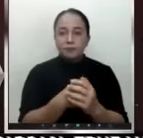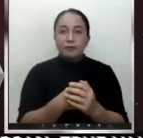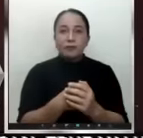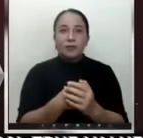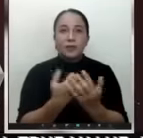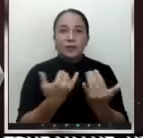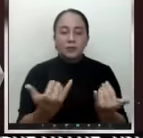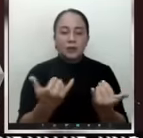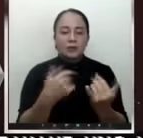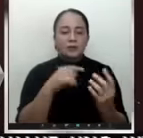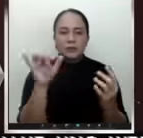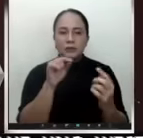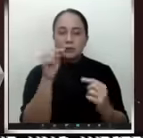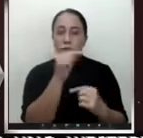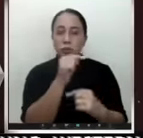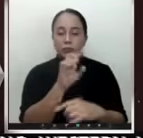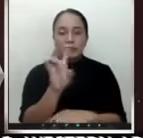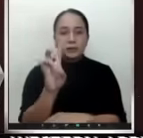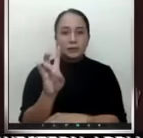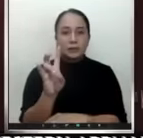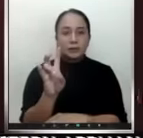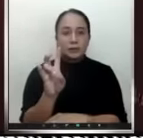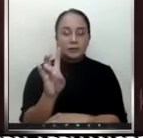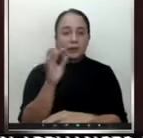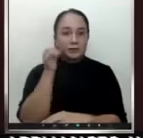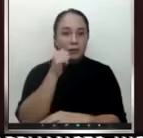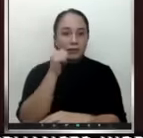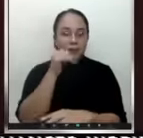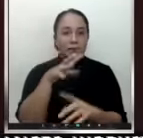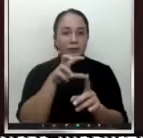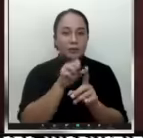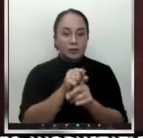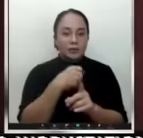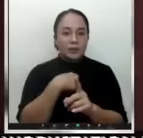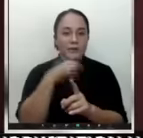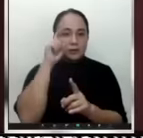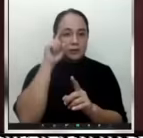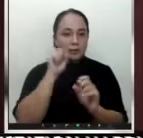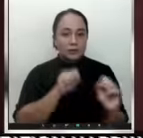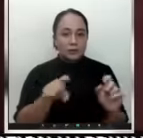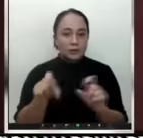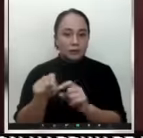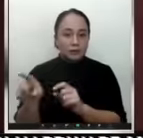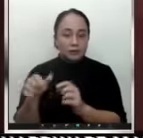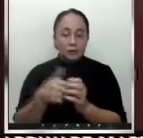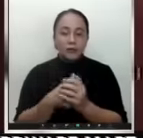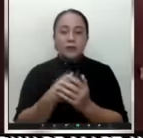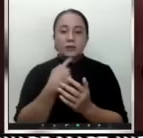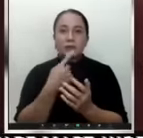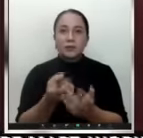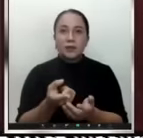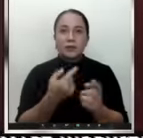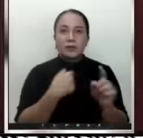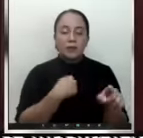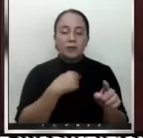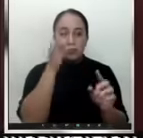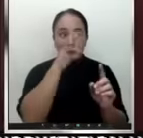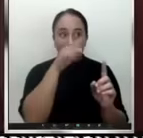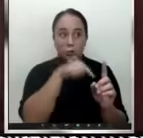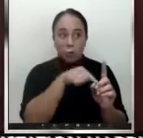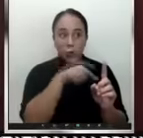itinuturo ng 7 female victims natin ng sexual trafficking. Yung Pilipino, siya po yung in charge dito